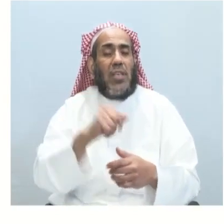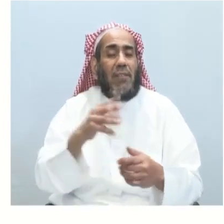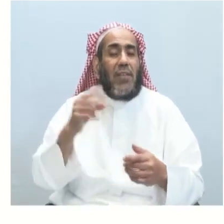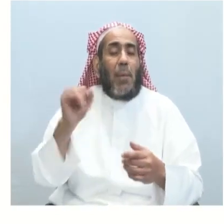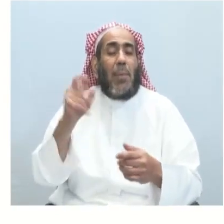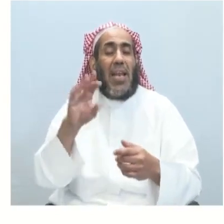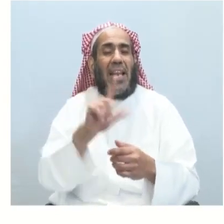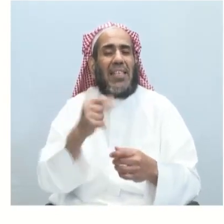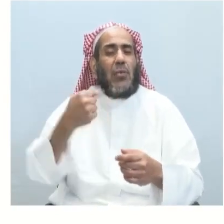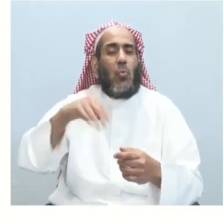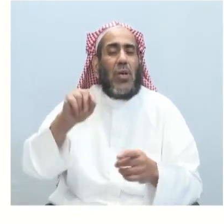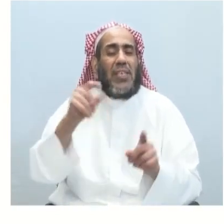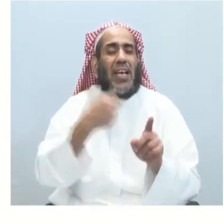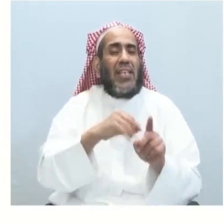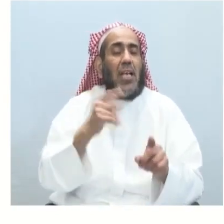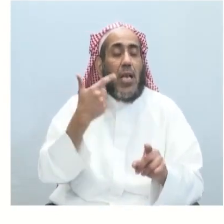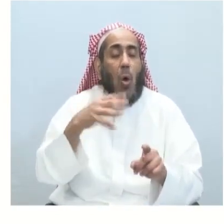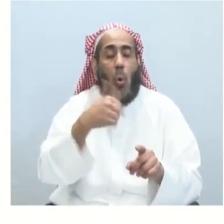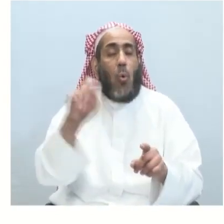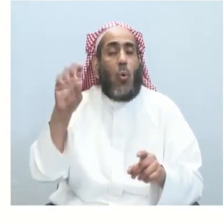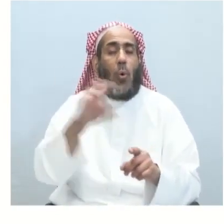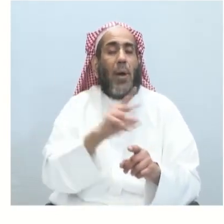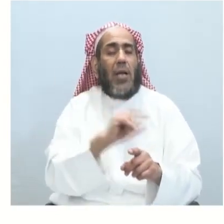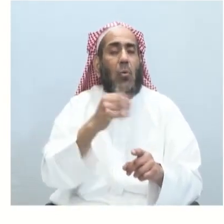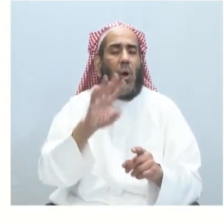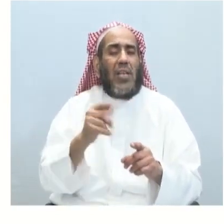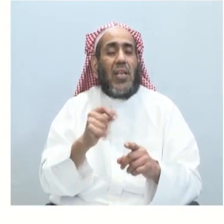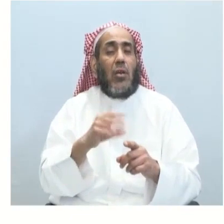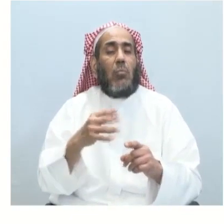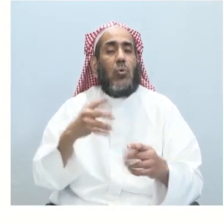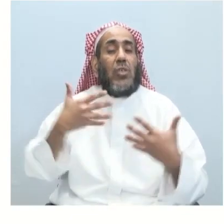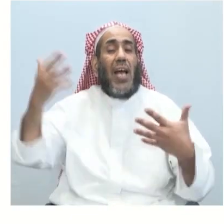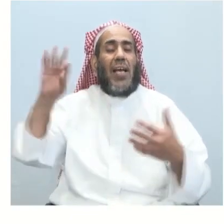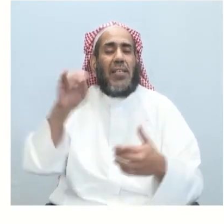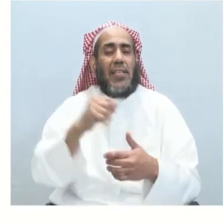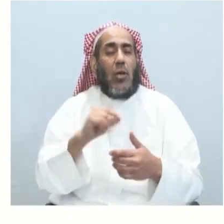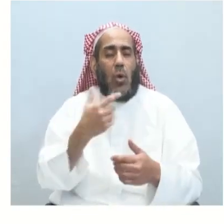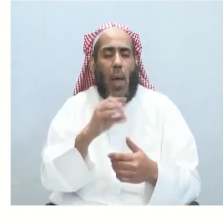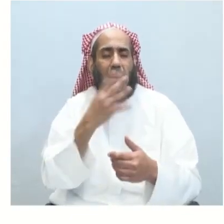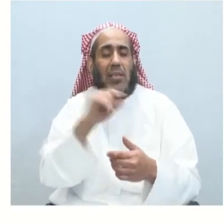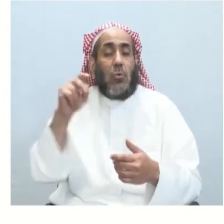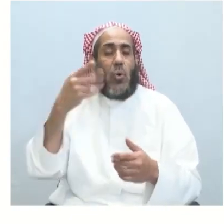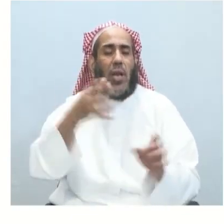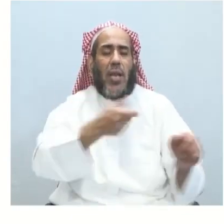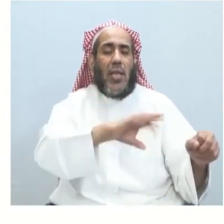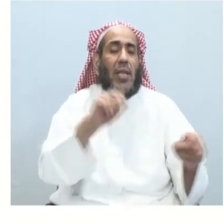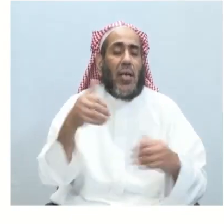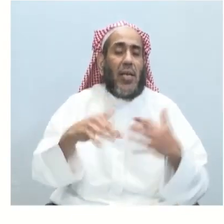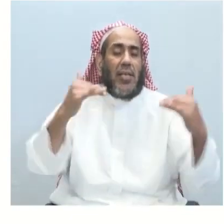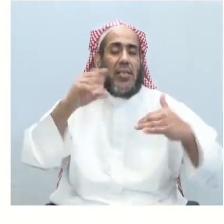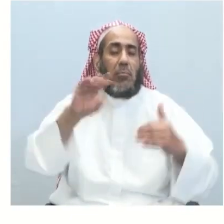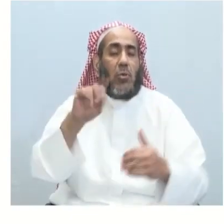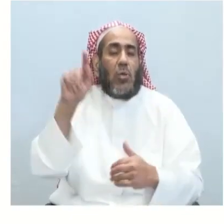ملتي واعتقادي نوح باك ولا ترنم شادي وشبيه صوت النعي اذا قيس بصوت